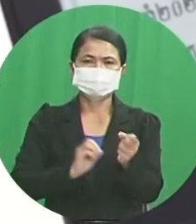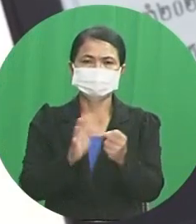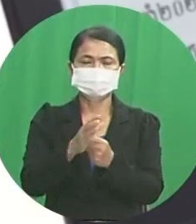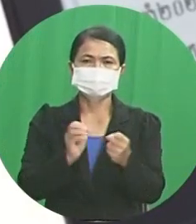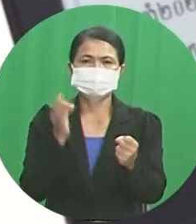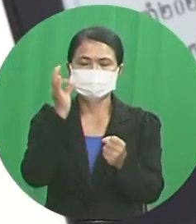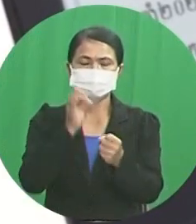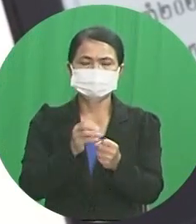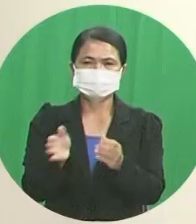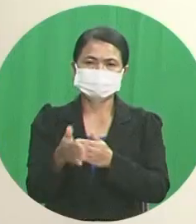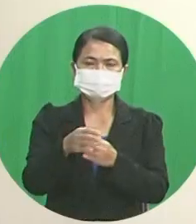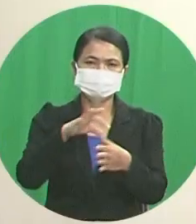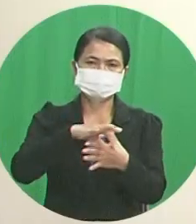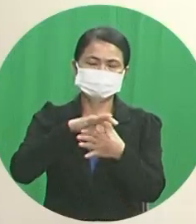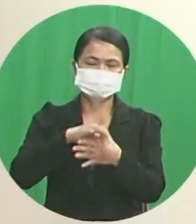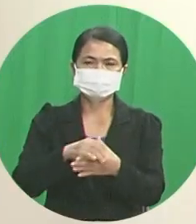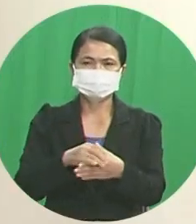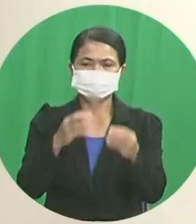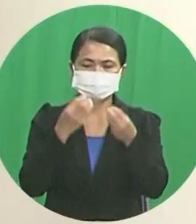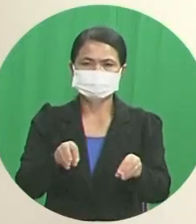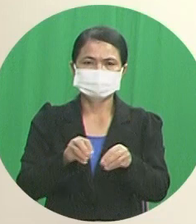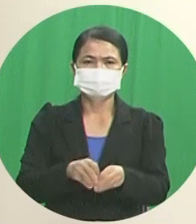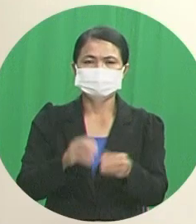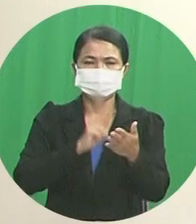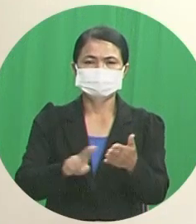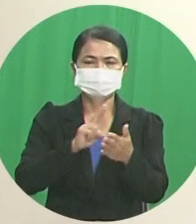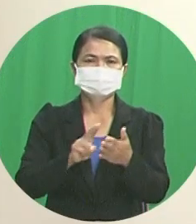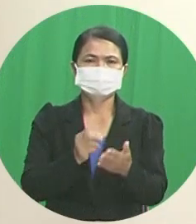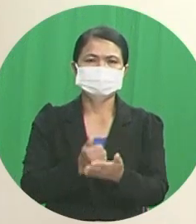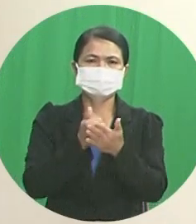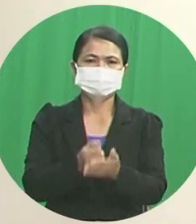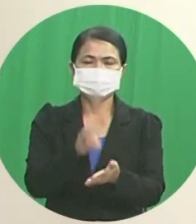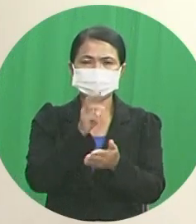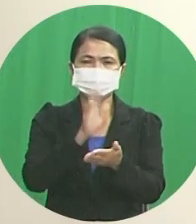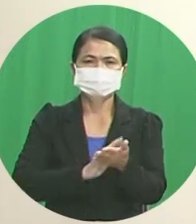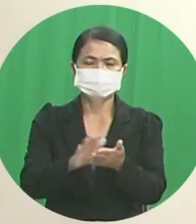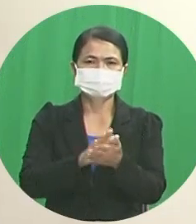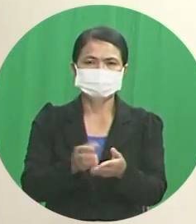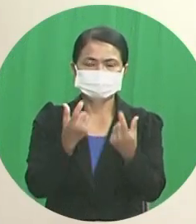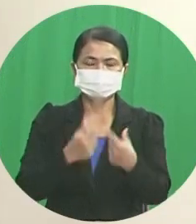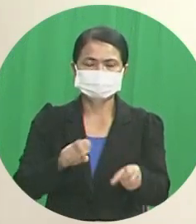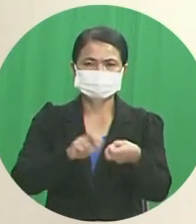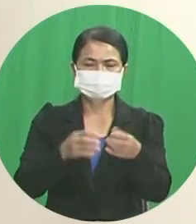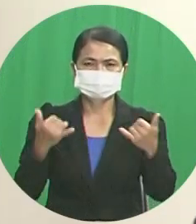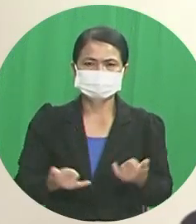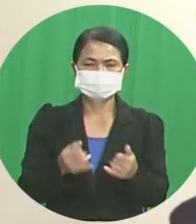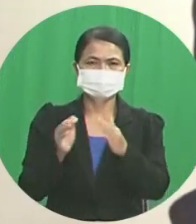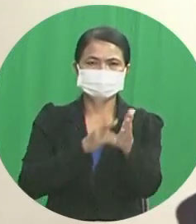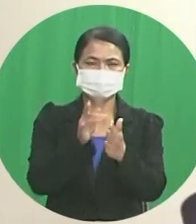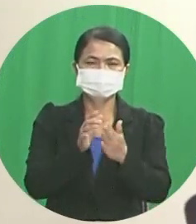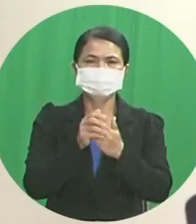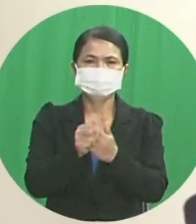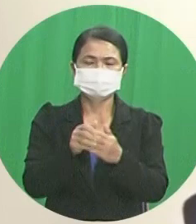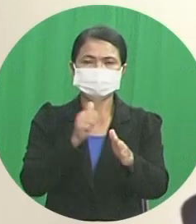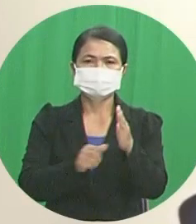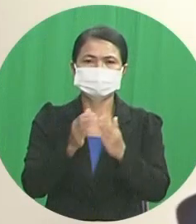ឈើត្រីសាច់សុទ្ធរួមនឹងអនាម័យនិងការផ្គត់ផ្គង់ទឹកស្អាតដើម្បីដោះស្រាយបញ្ហាទាំងនេះរាជរដ្ឋាភិបាលក្រោ